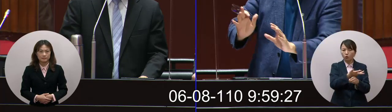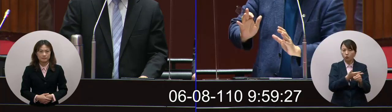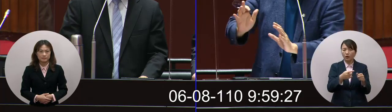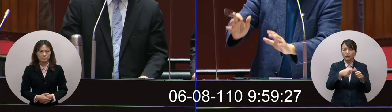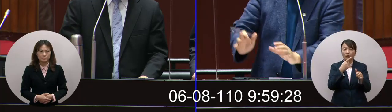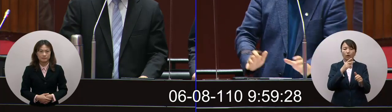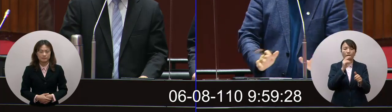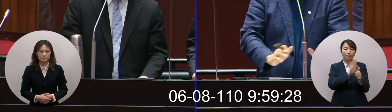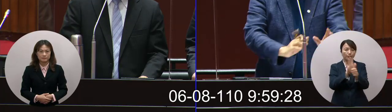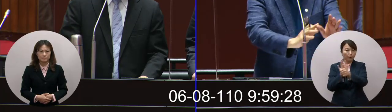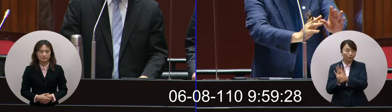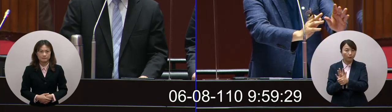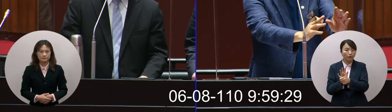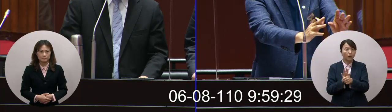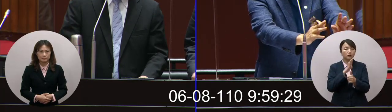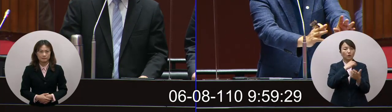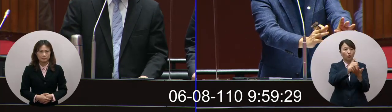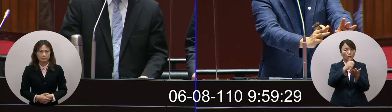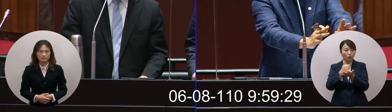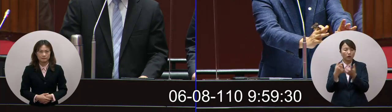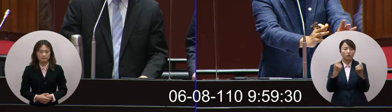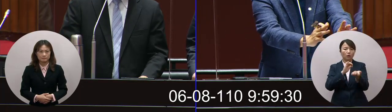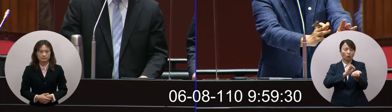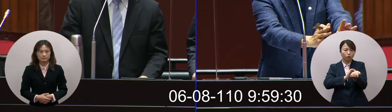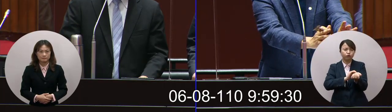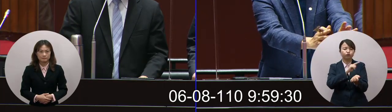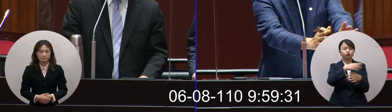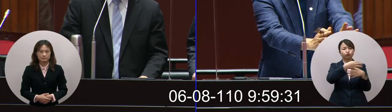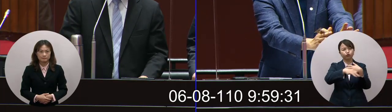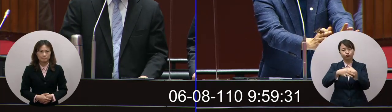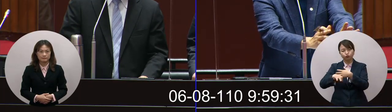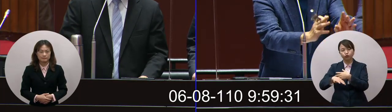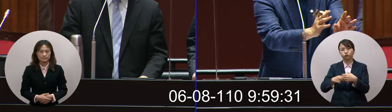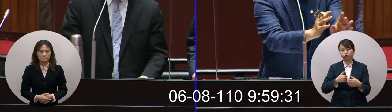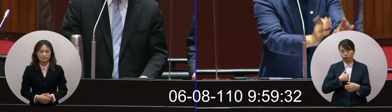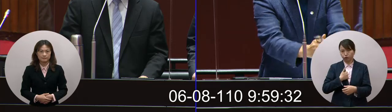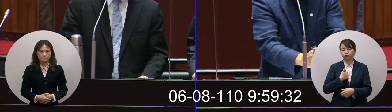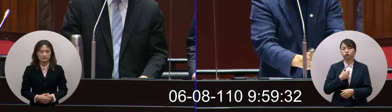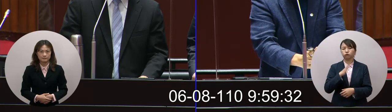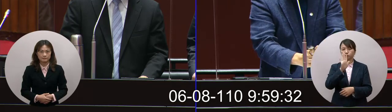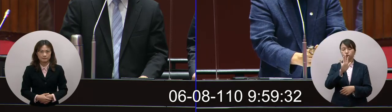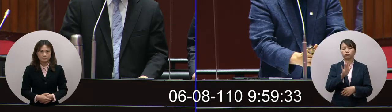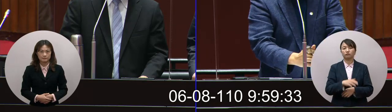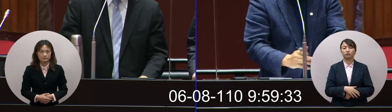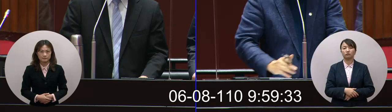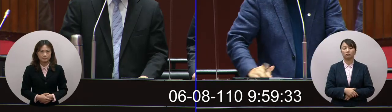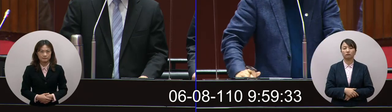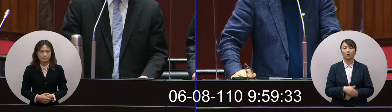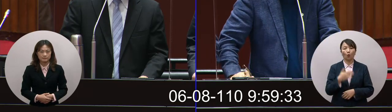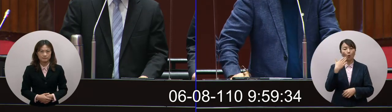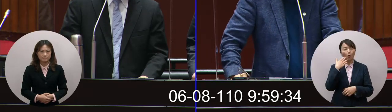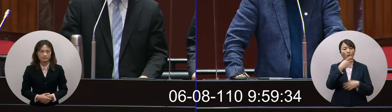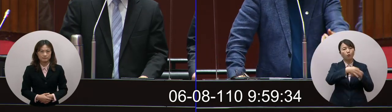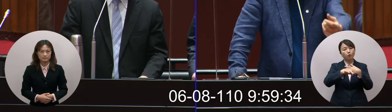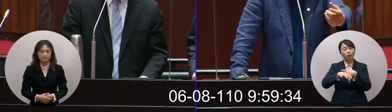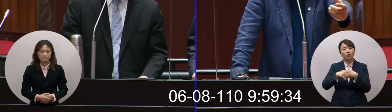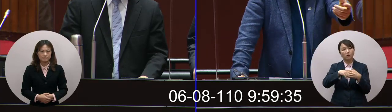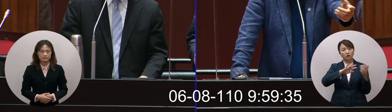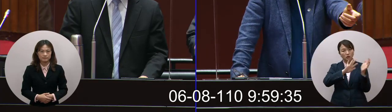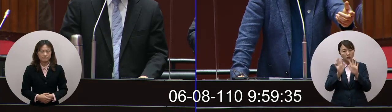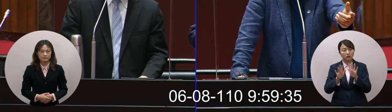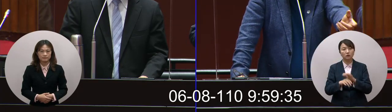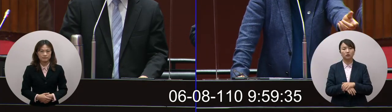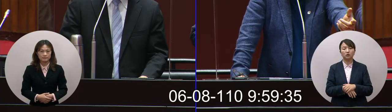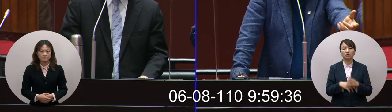先就去配送的，是讲伊阿的医疗资源的，有阿的啊，较缺乏。啊哪呢？我